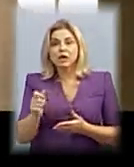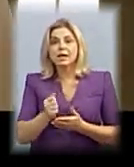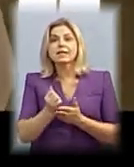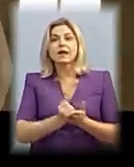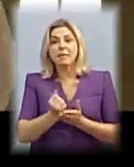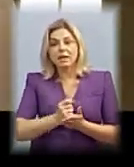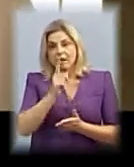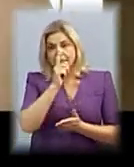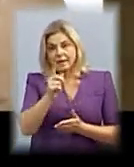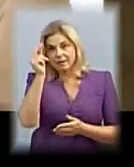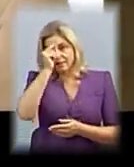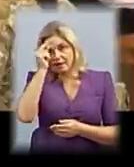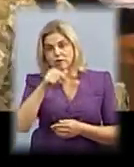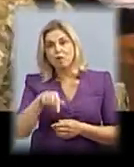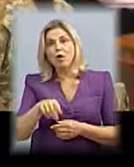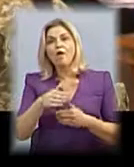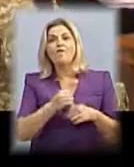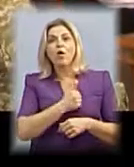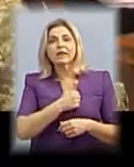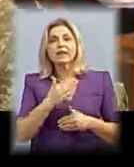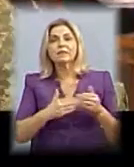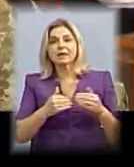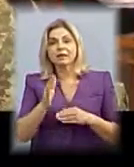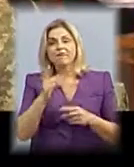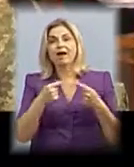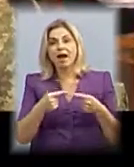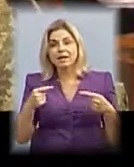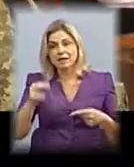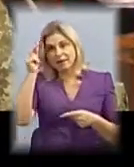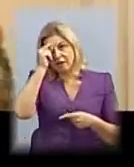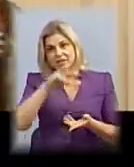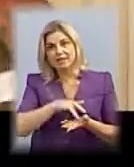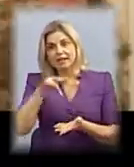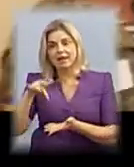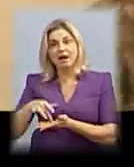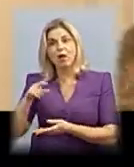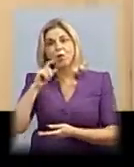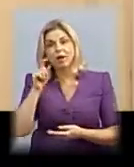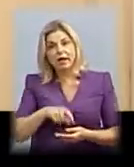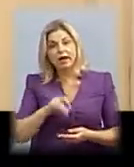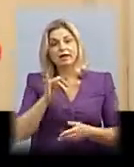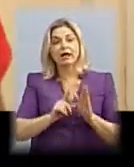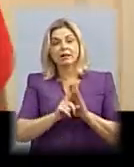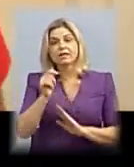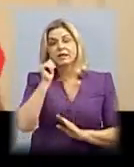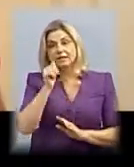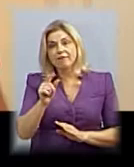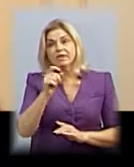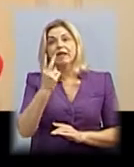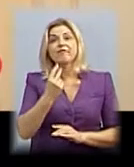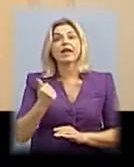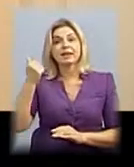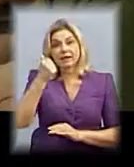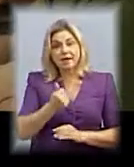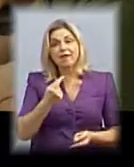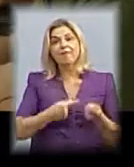місяць проходитимуть навчання за військовими спеціальностями в різних навчальних центрах України, куди вирушать завтра і за 2 тижні повернуться до